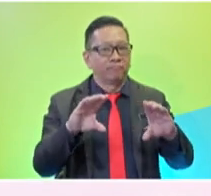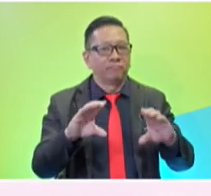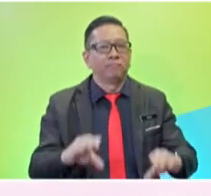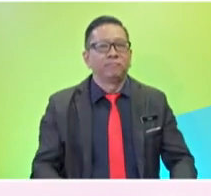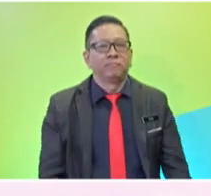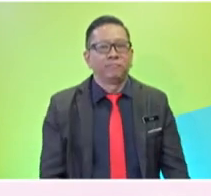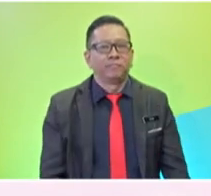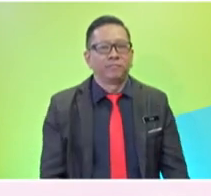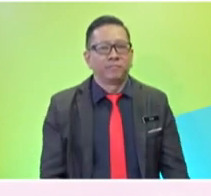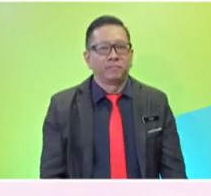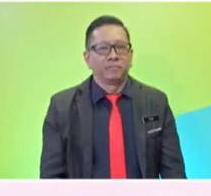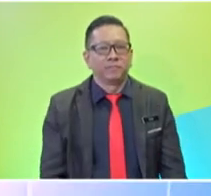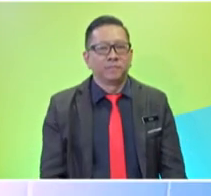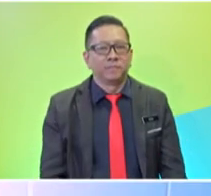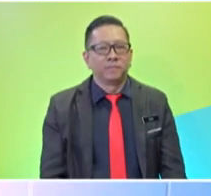jawa